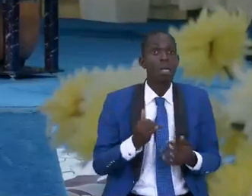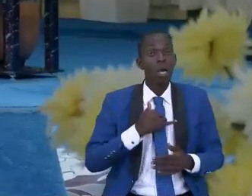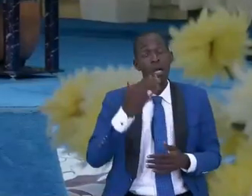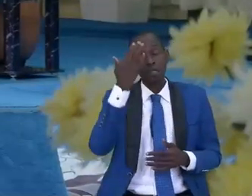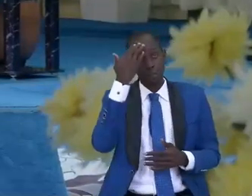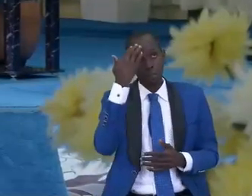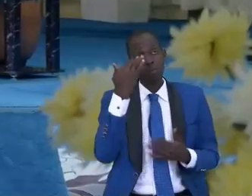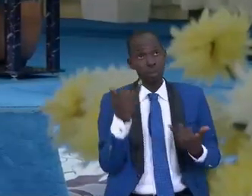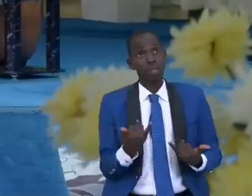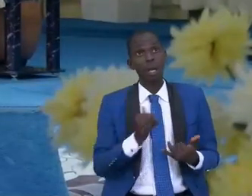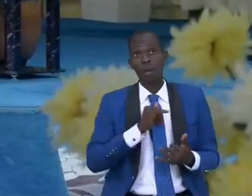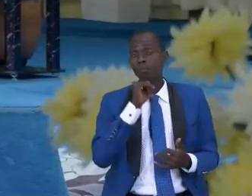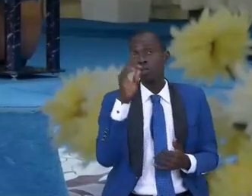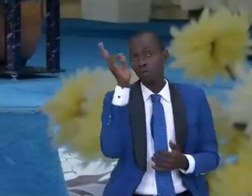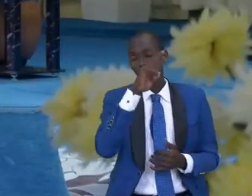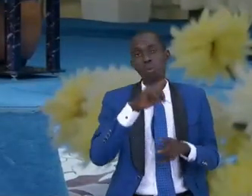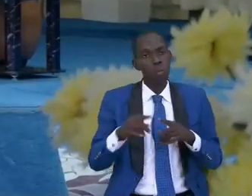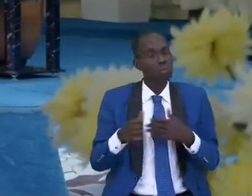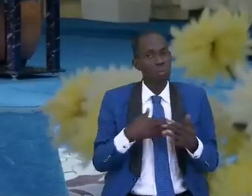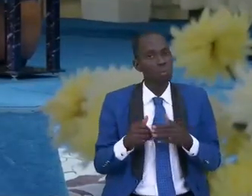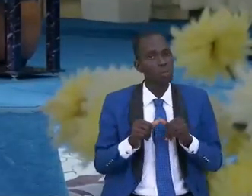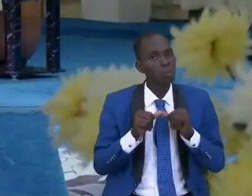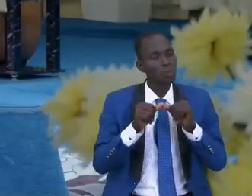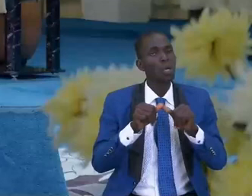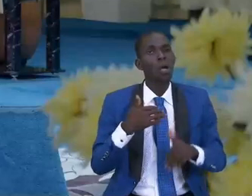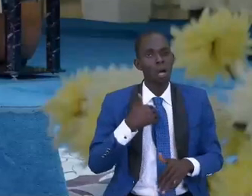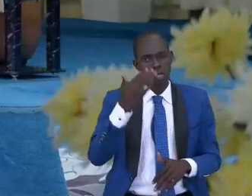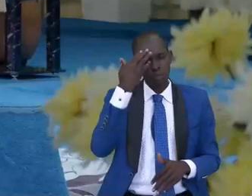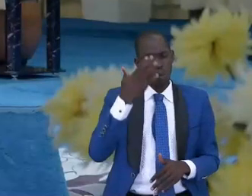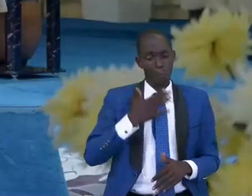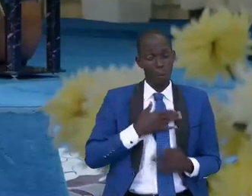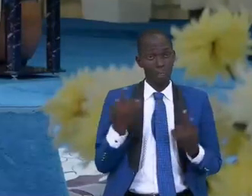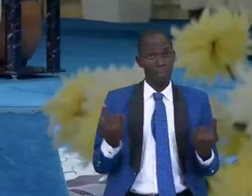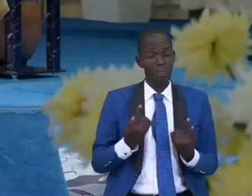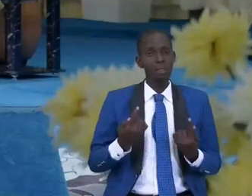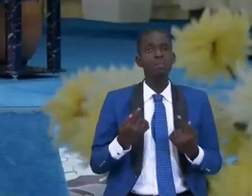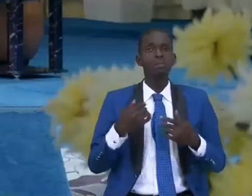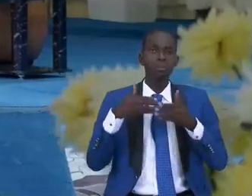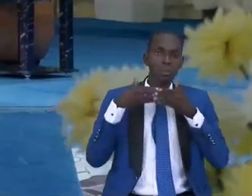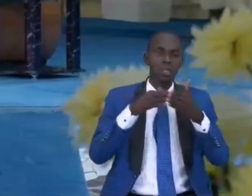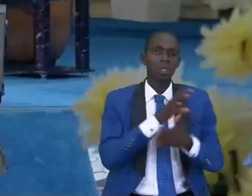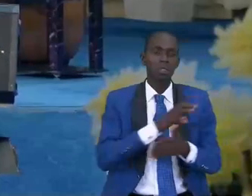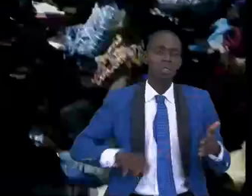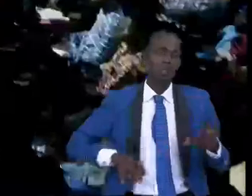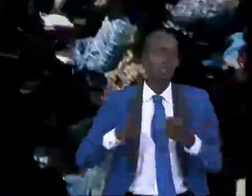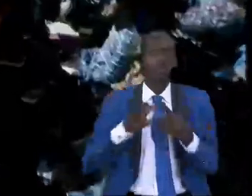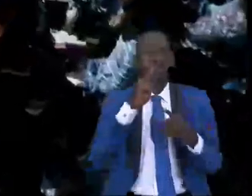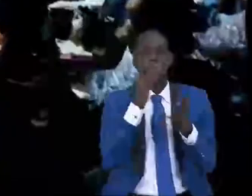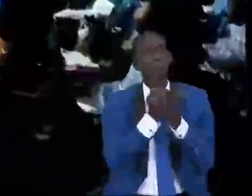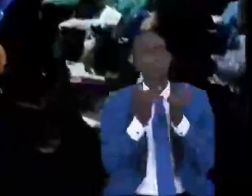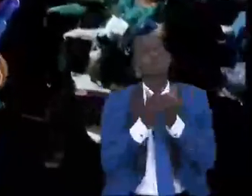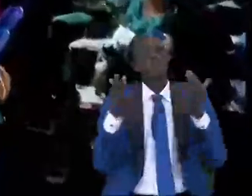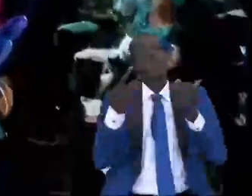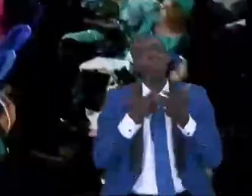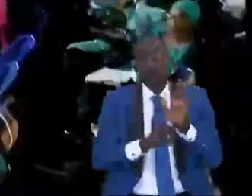fais d'habitude, quoique je ne sois plus ignorant, mais mes péchés ont crucifié Christ. Et si